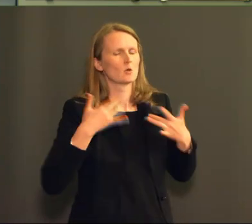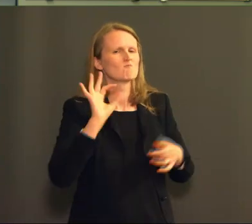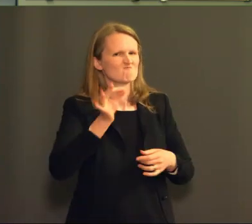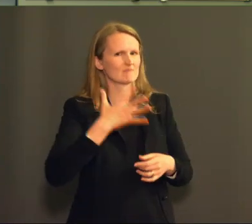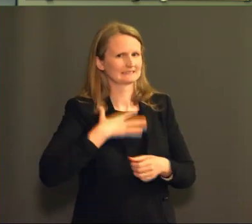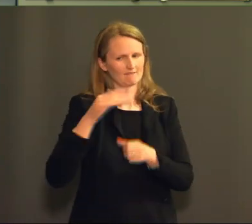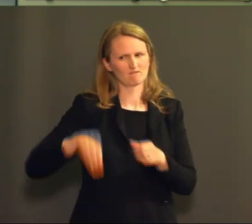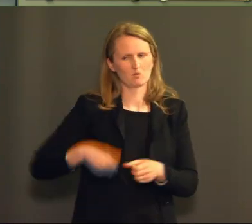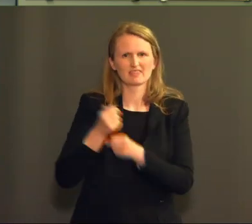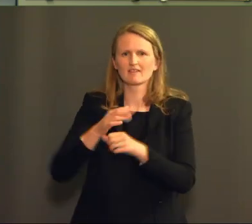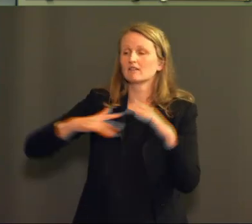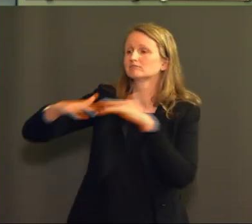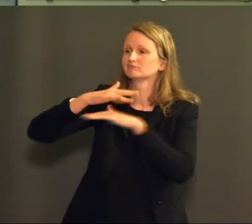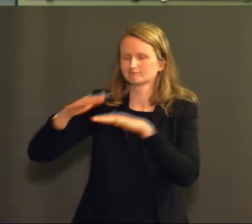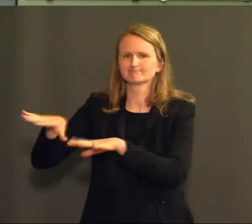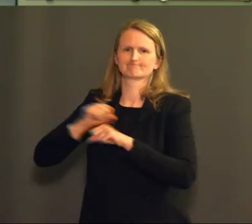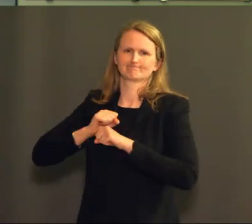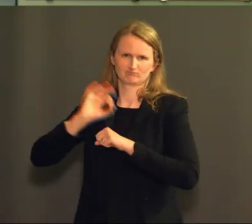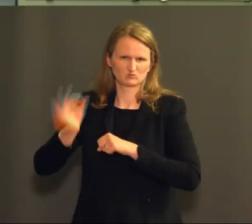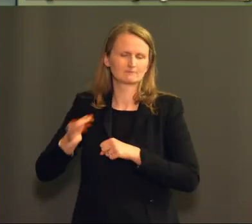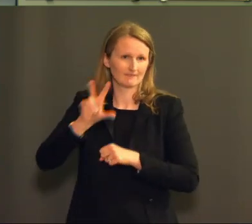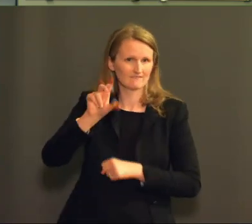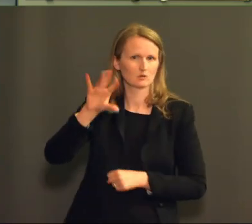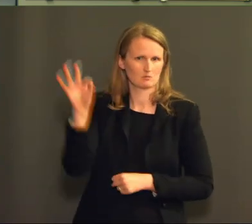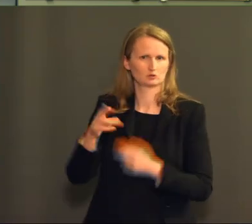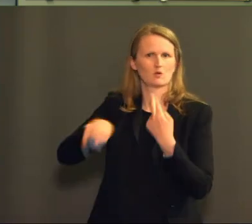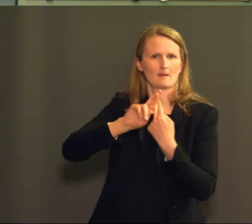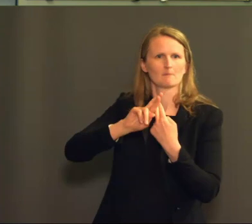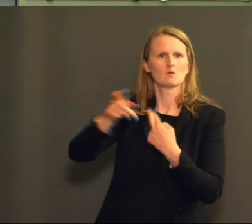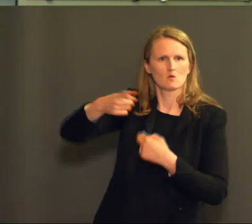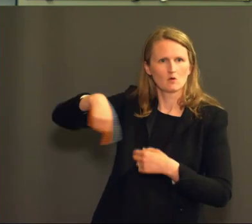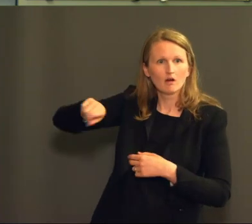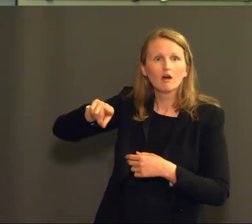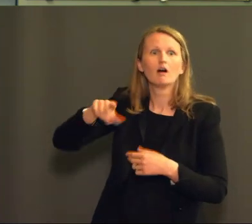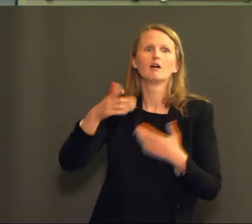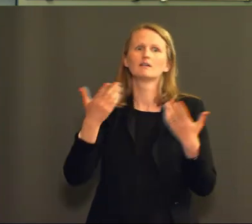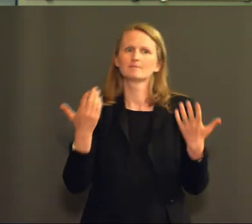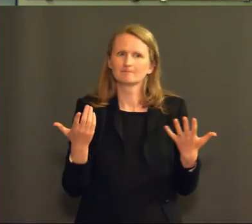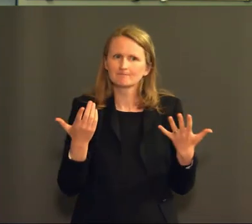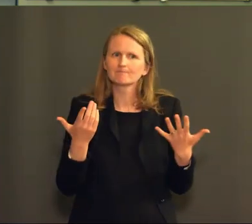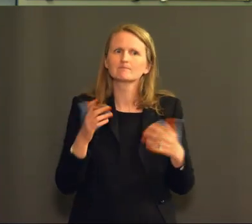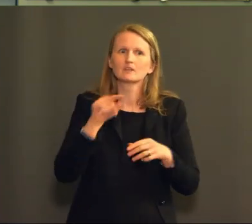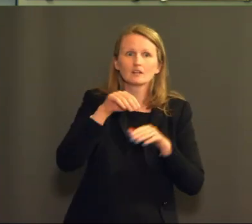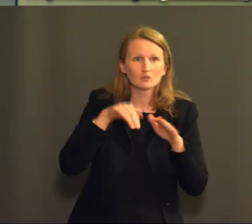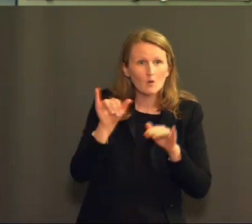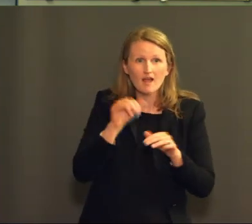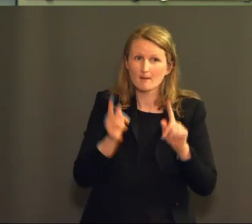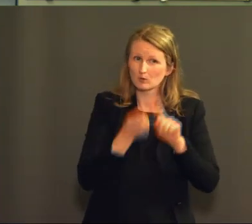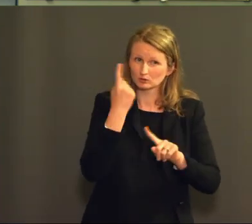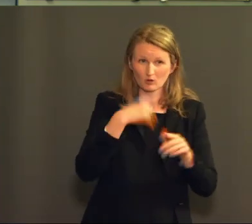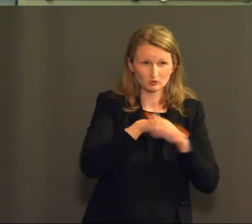Tous les secteurs ont déployé des efforts considérables pour protéger tant leurs employés que les personnes externes à